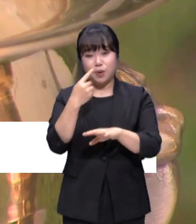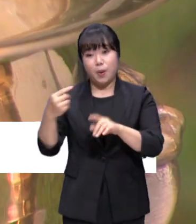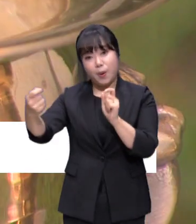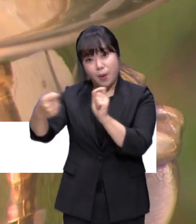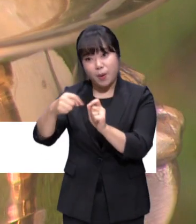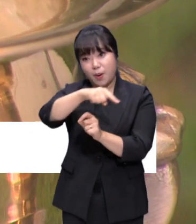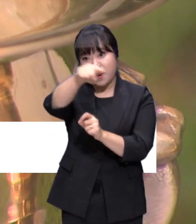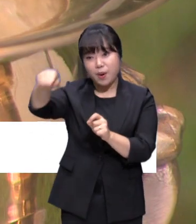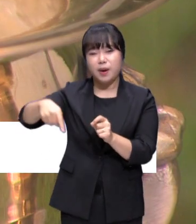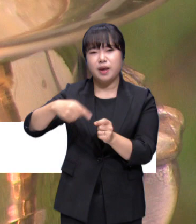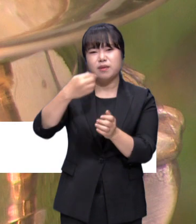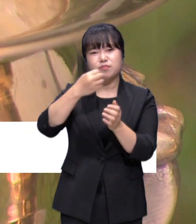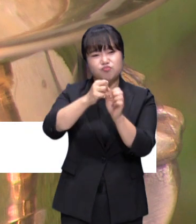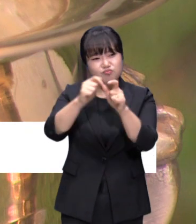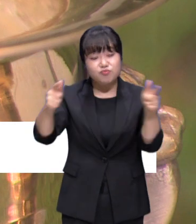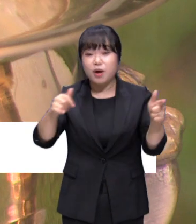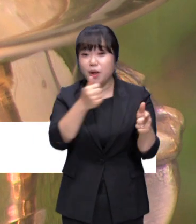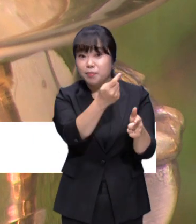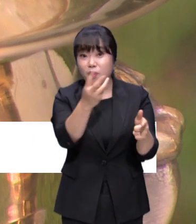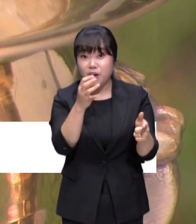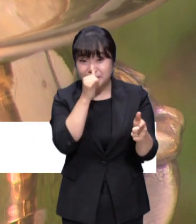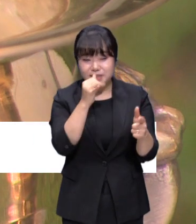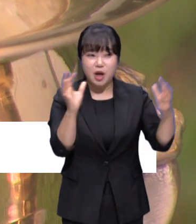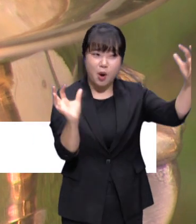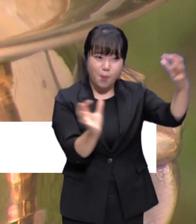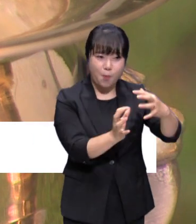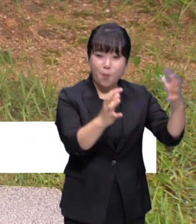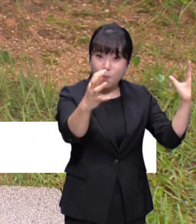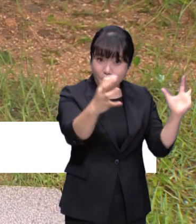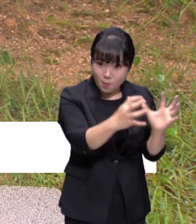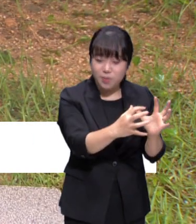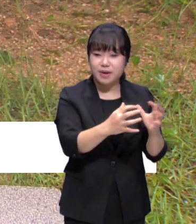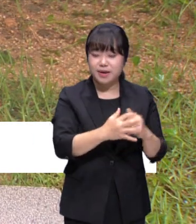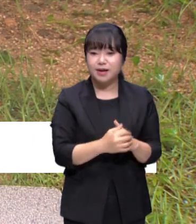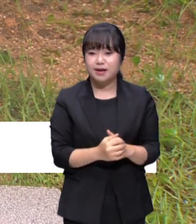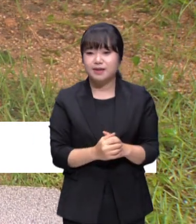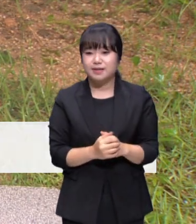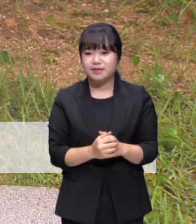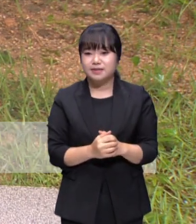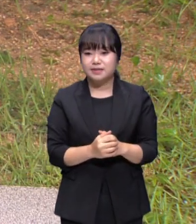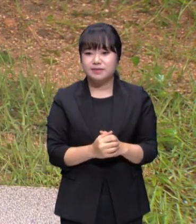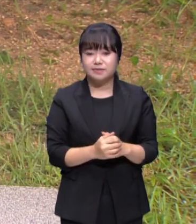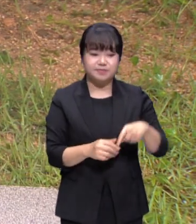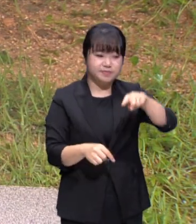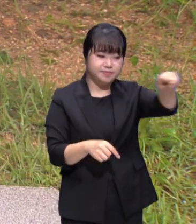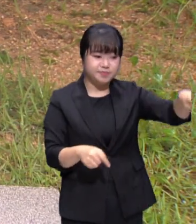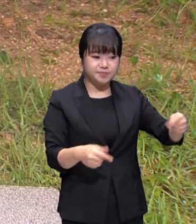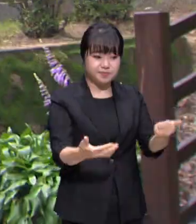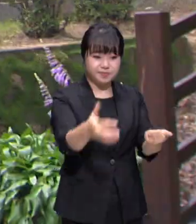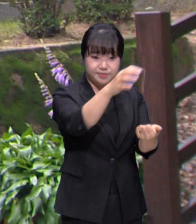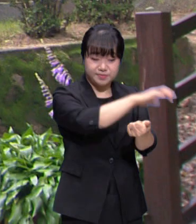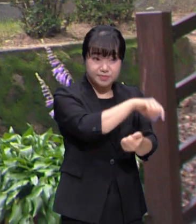이제 시설물이 남은 게 있어요. 네. 그 모아가지고 저희들이 이제 그 터는